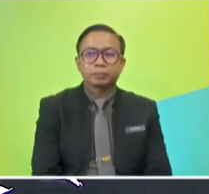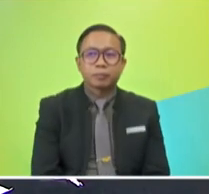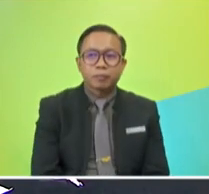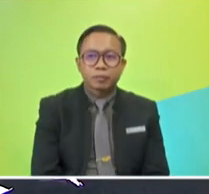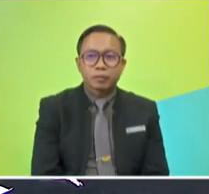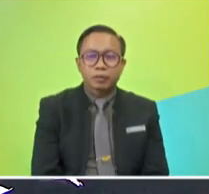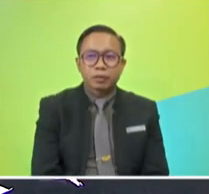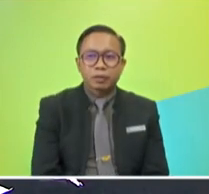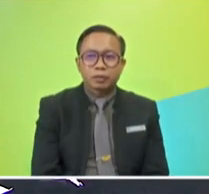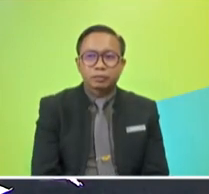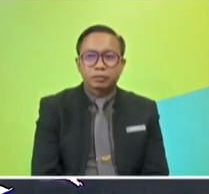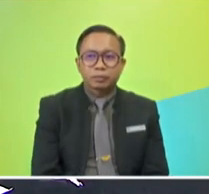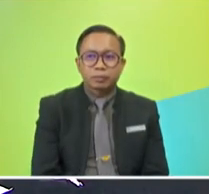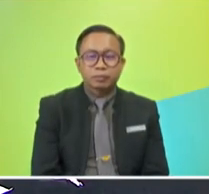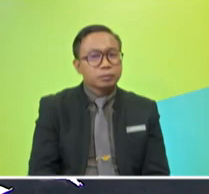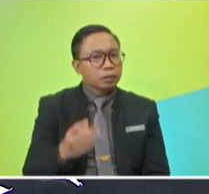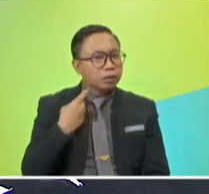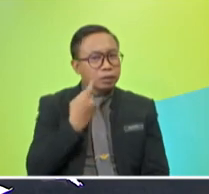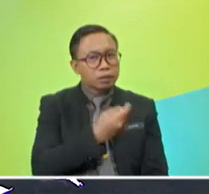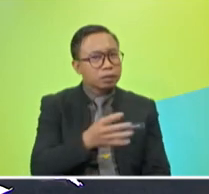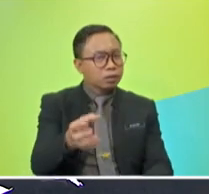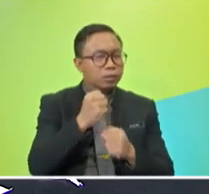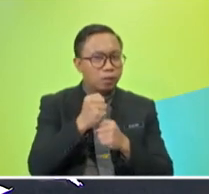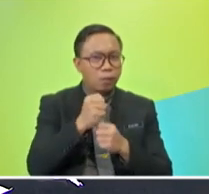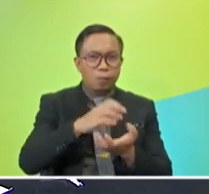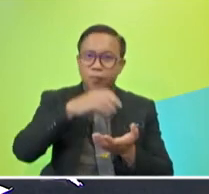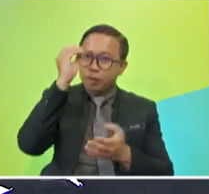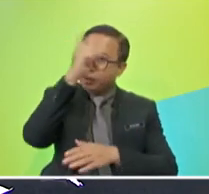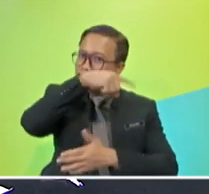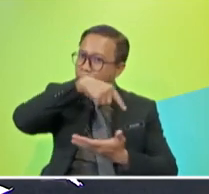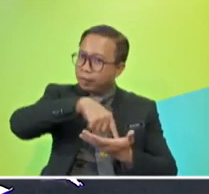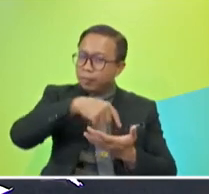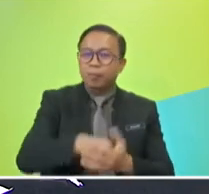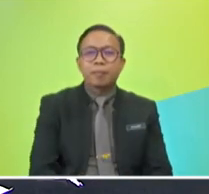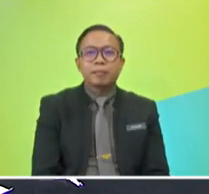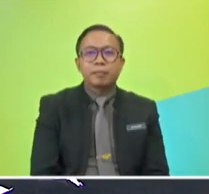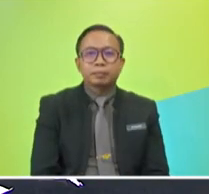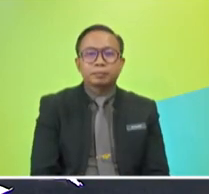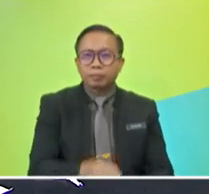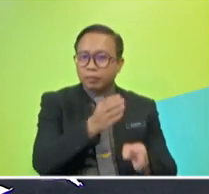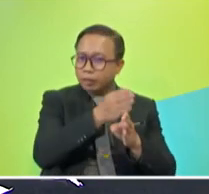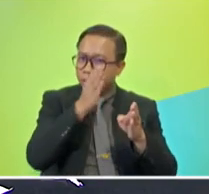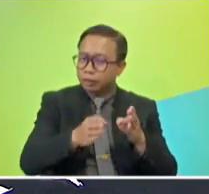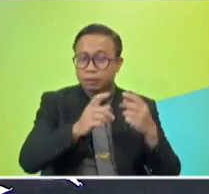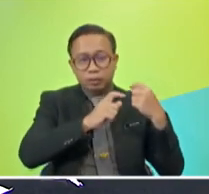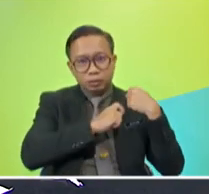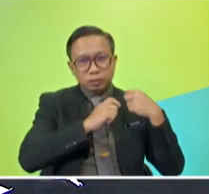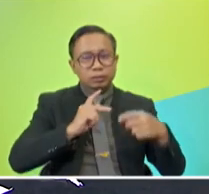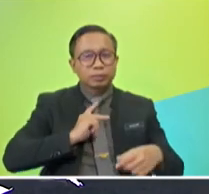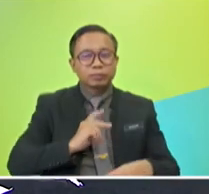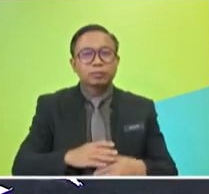seperti yang kita dapati dari sesi pembelajaran ini jiranku tanggung jawabku